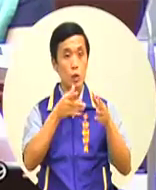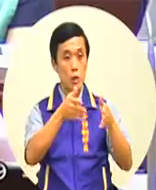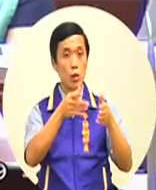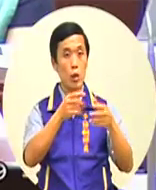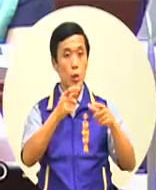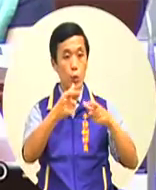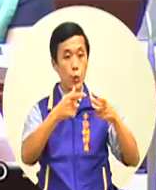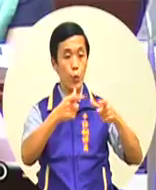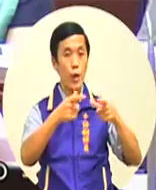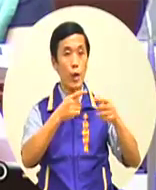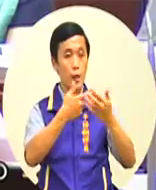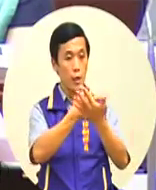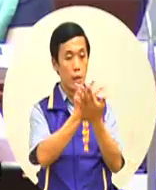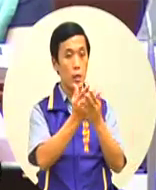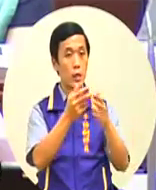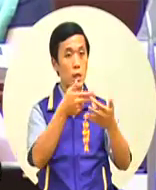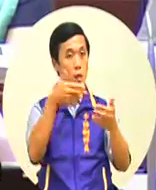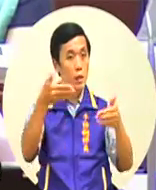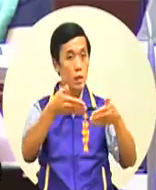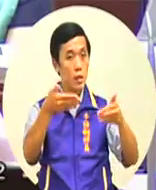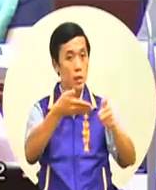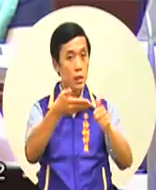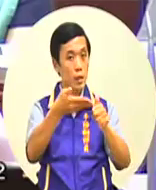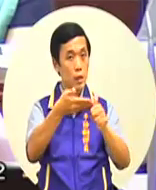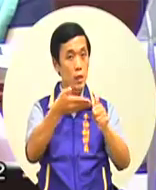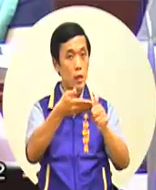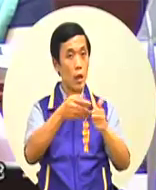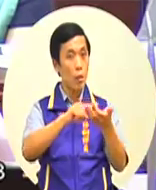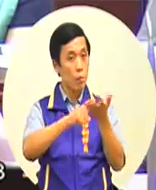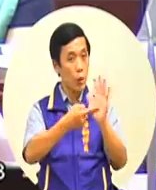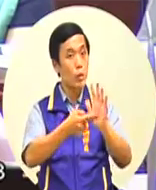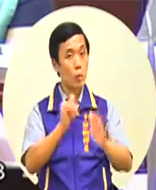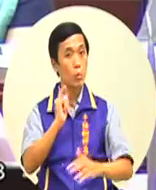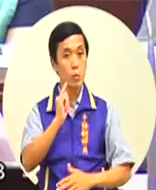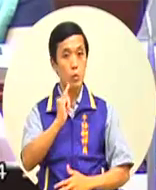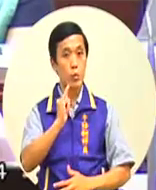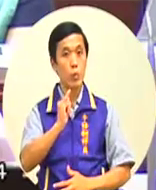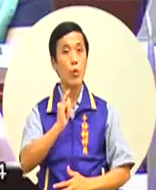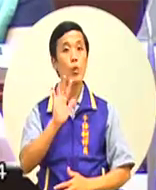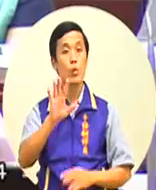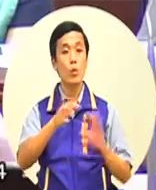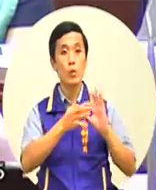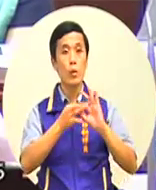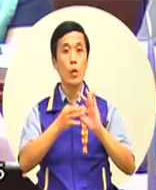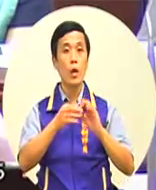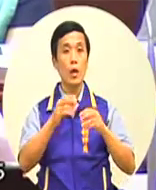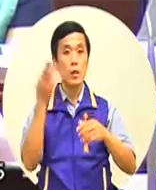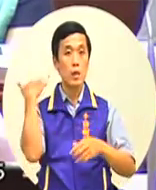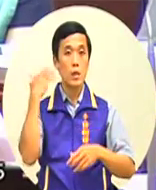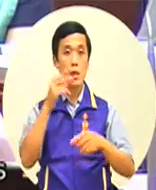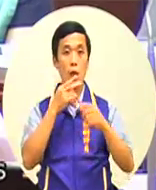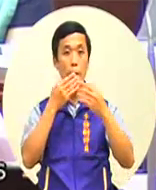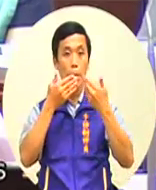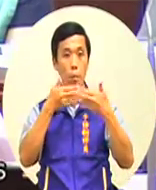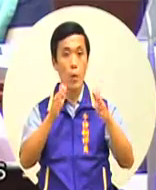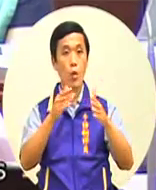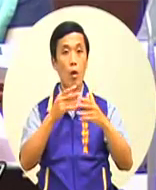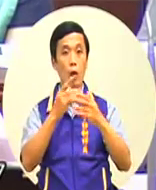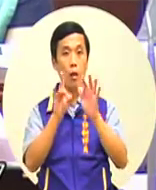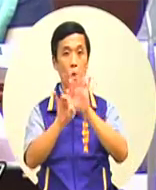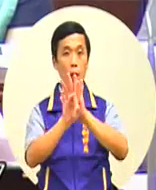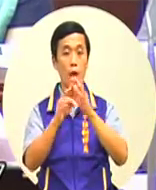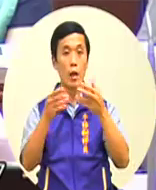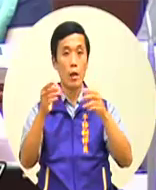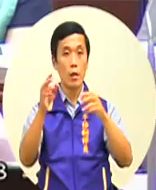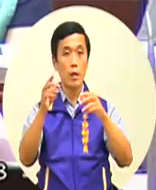来做这类的另类辅疗，所以成效都非常的好。那有关在莫兰地这个地方